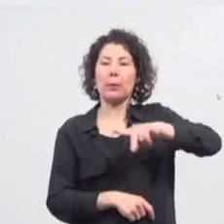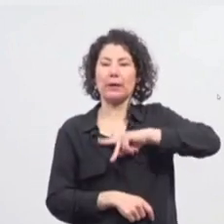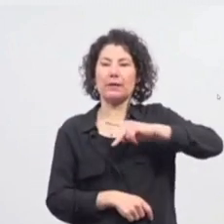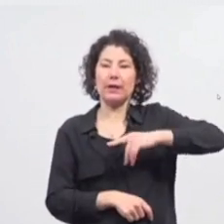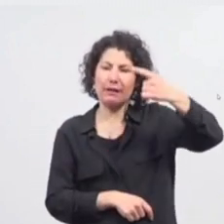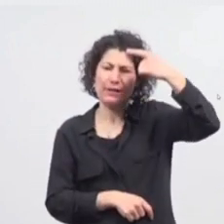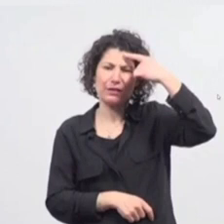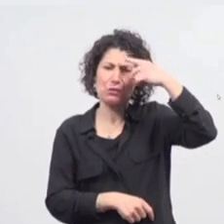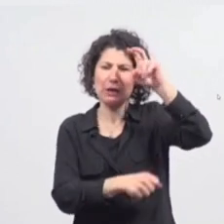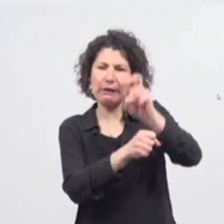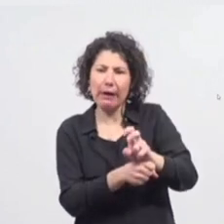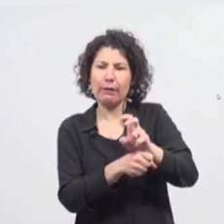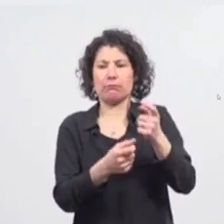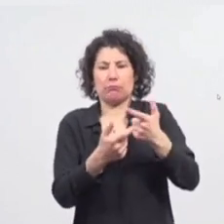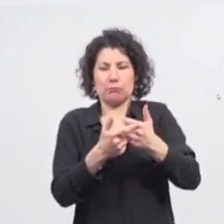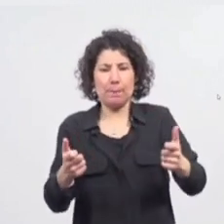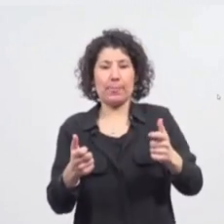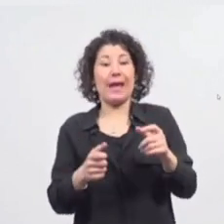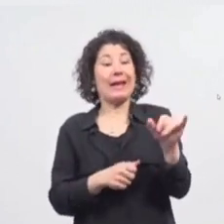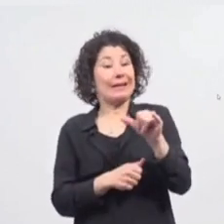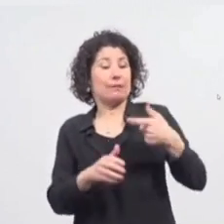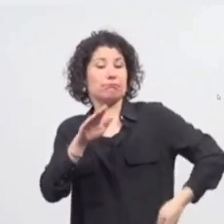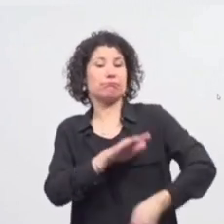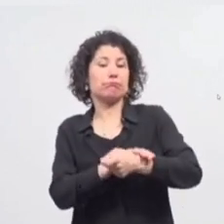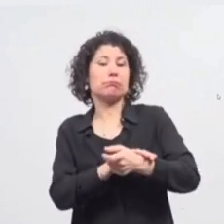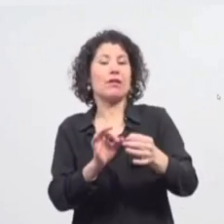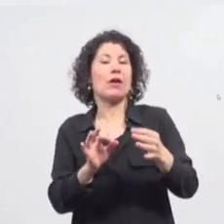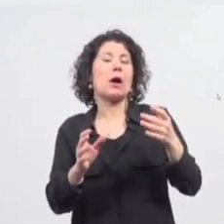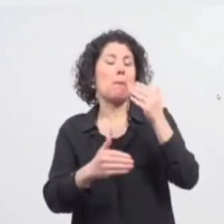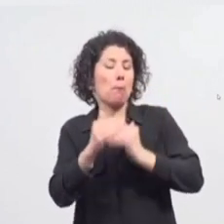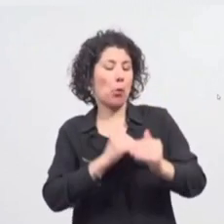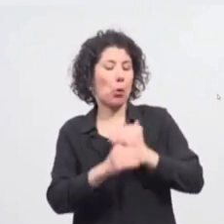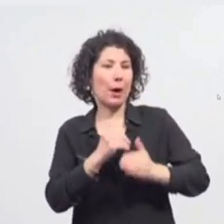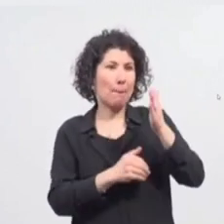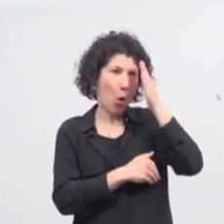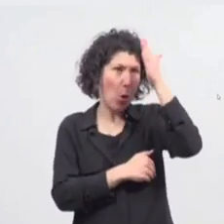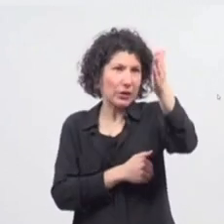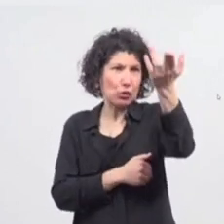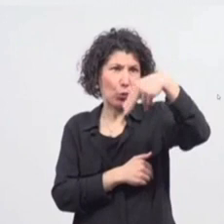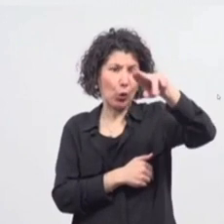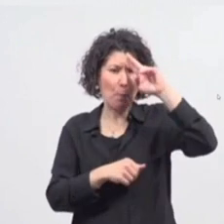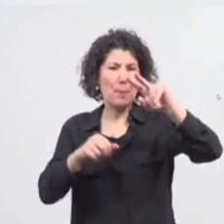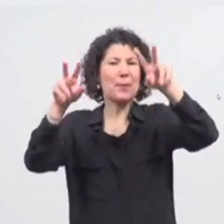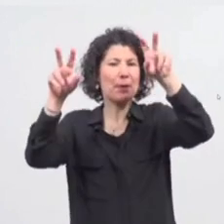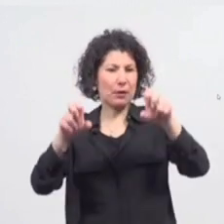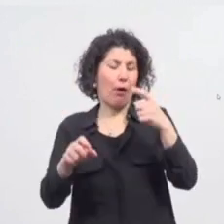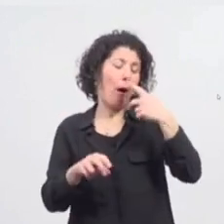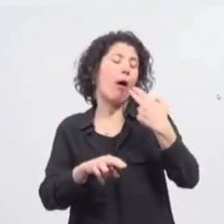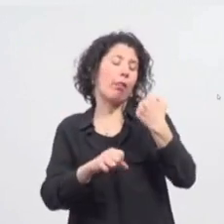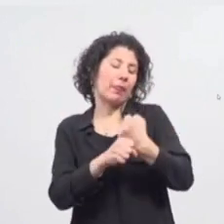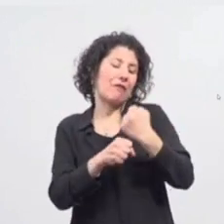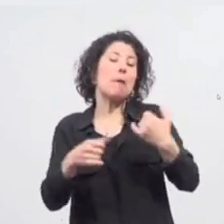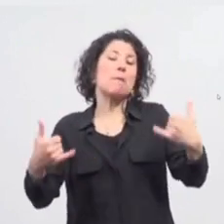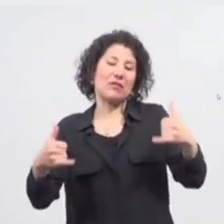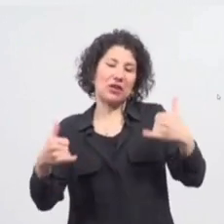sera financé par le programme Horizon Europe. Nous avons encore un peu de travail devant nous, mais vous avez tout mon soutien. Et moi, je